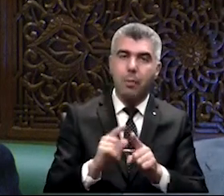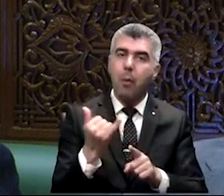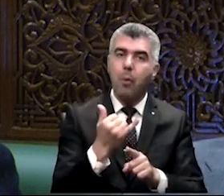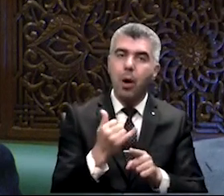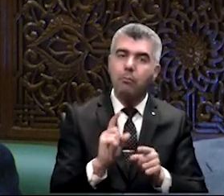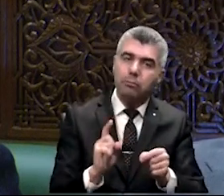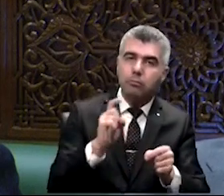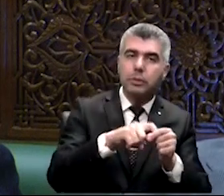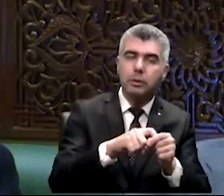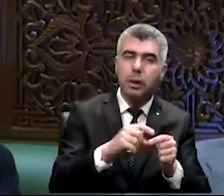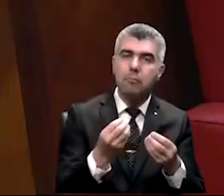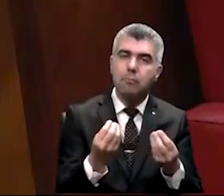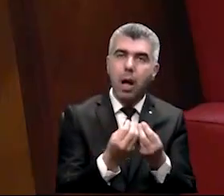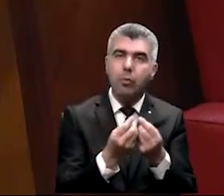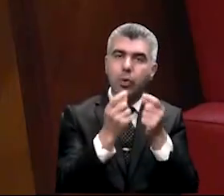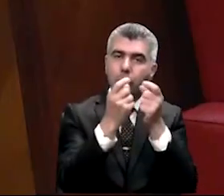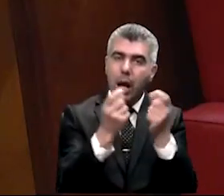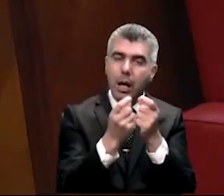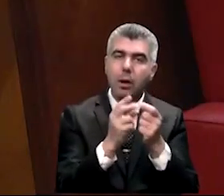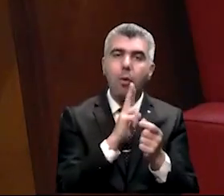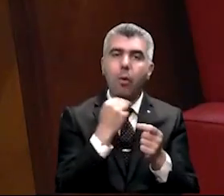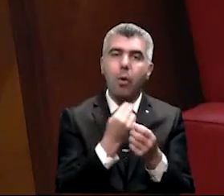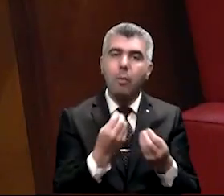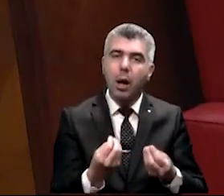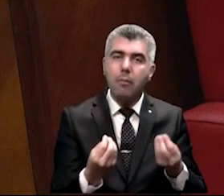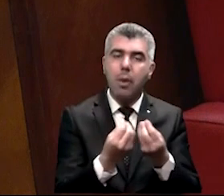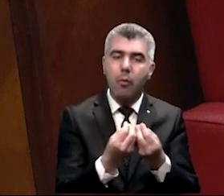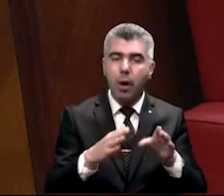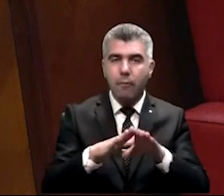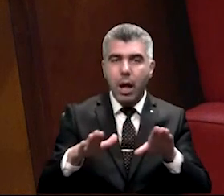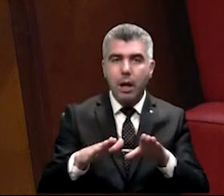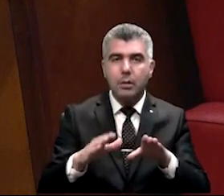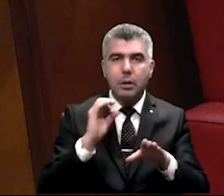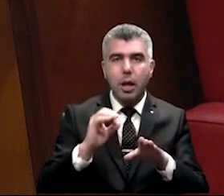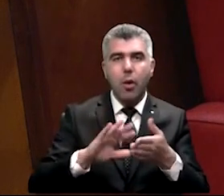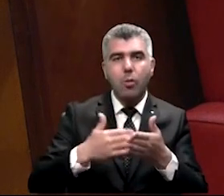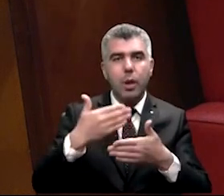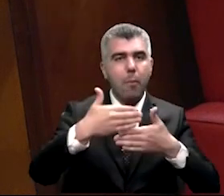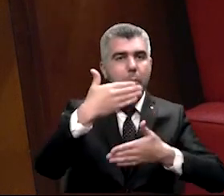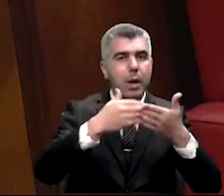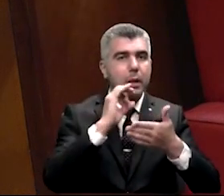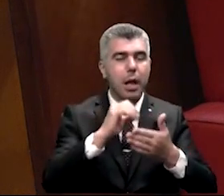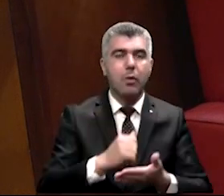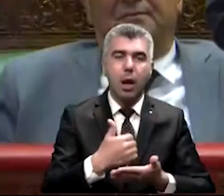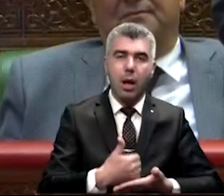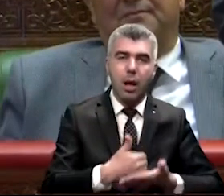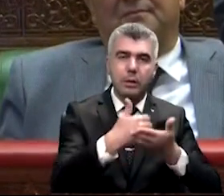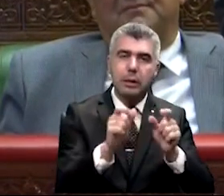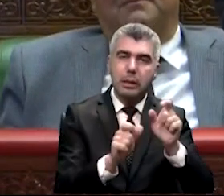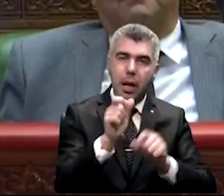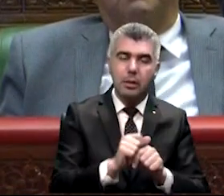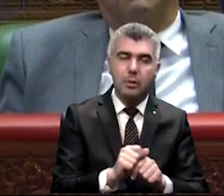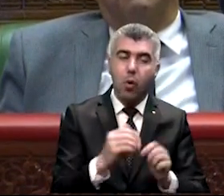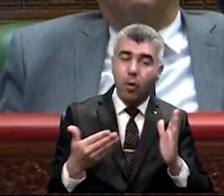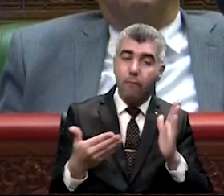بين القطاعين العام والخاص لتثمين هذه الاراضي مع مراعاه خصوصيتها وفي الختام فان اننا في اتحاد العام